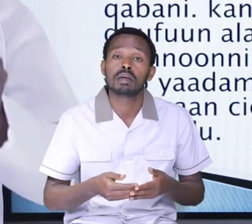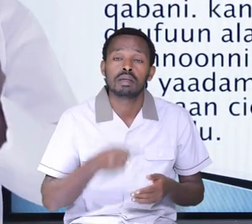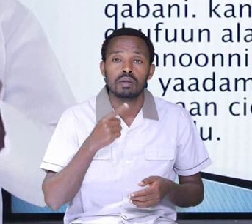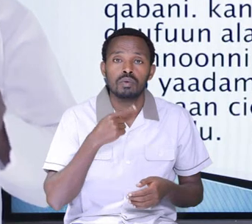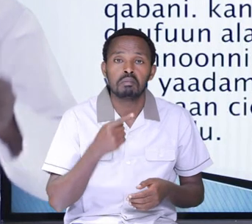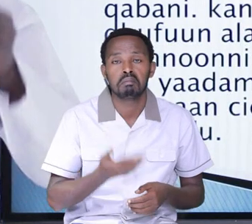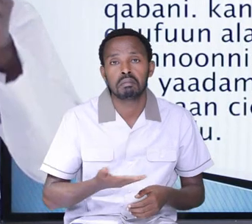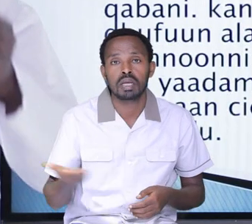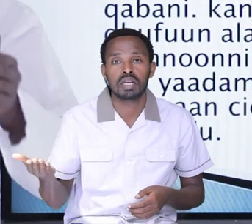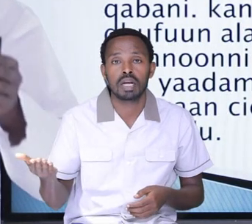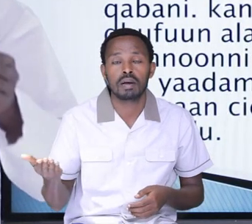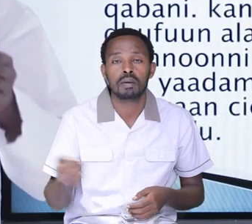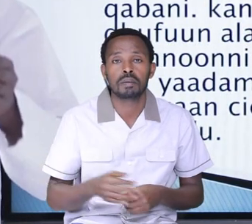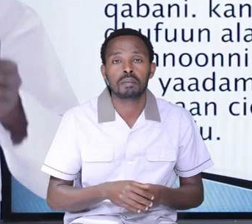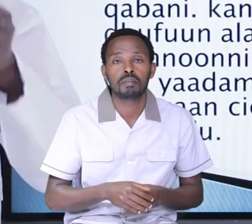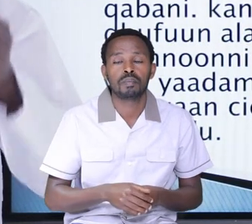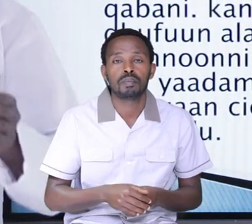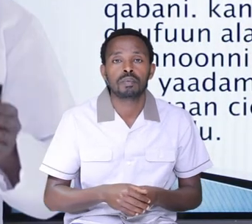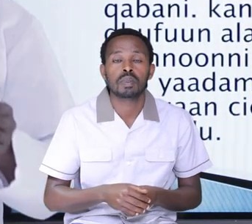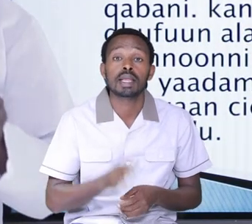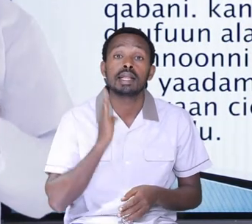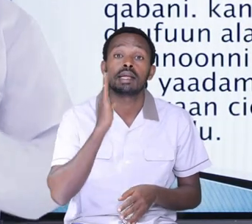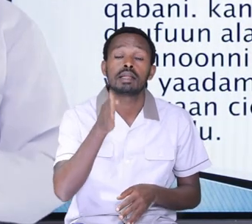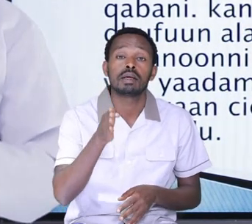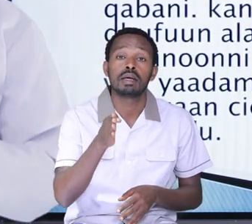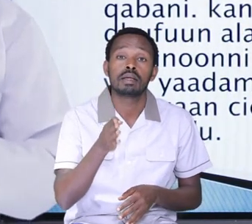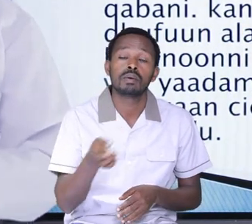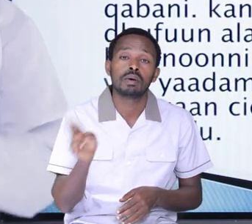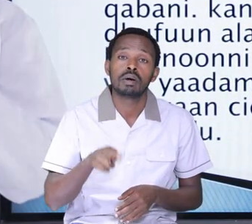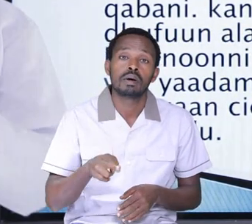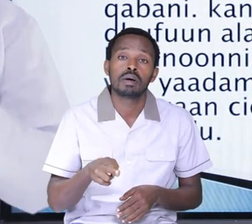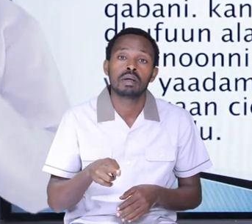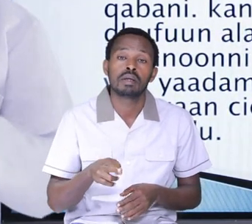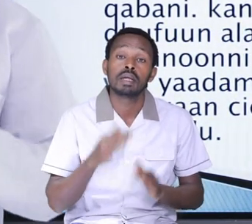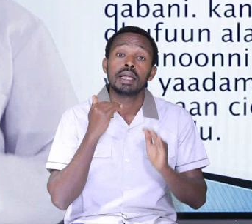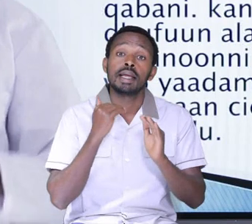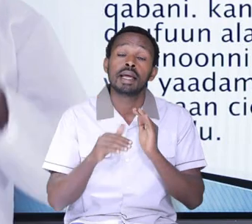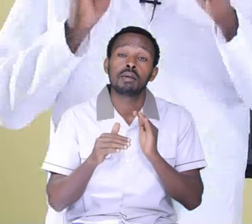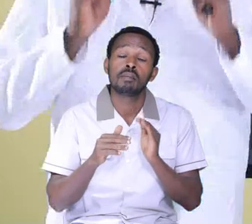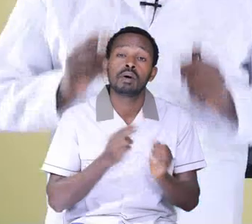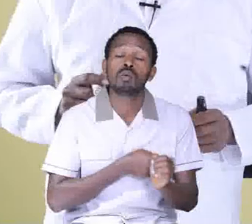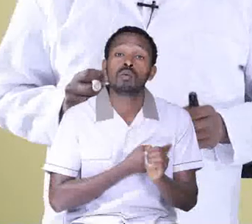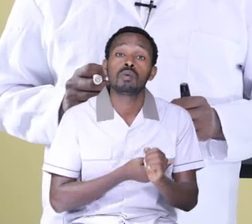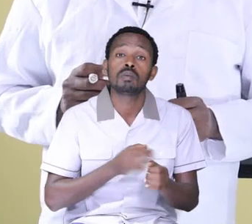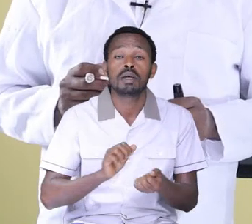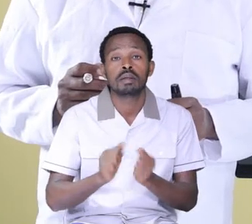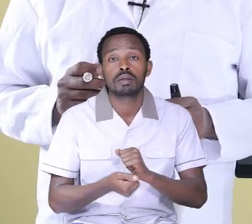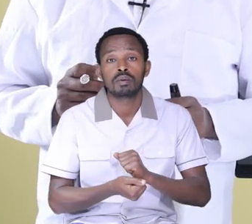Maashinii salphaa jechuun meeshaa kallattii yookaan hamma humnaa jijjiiruuf nu